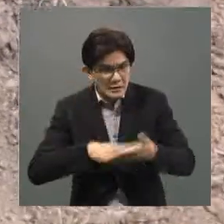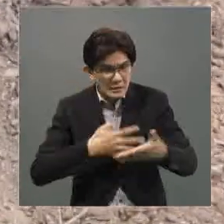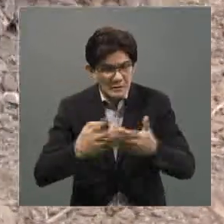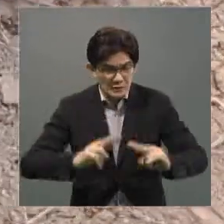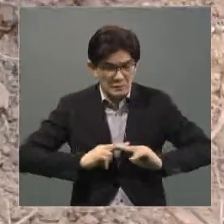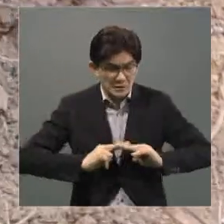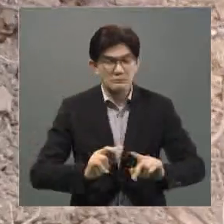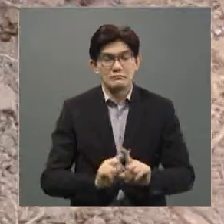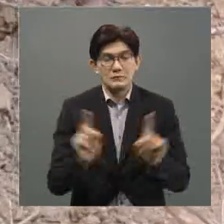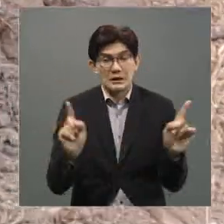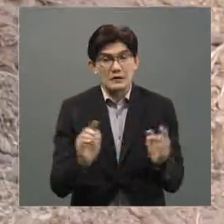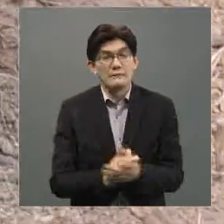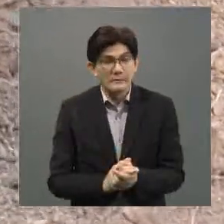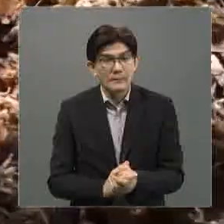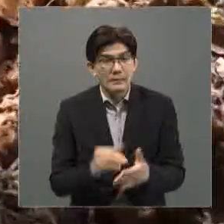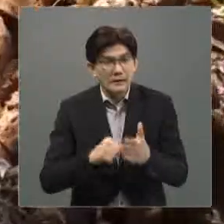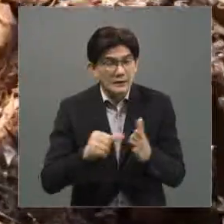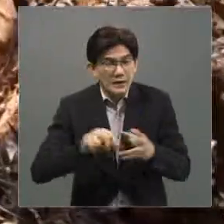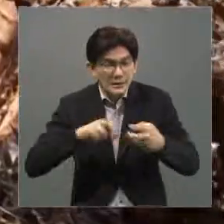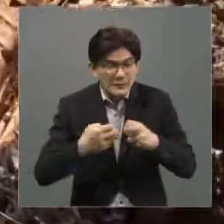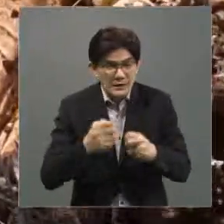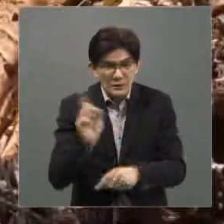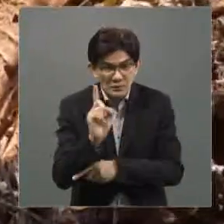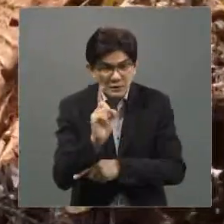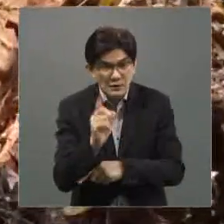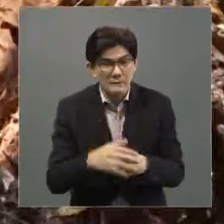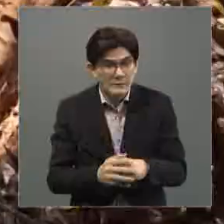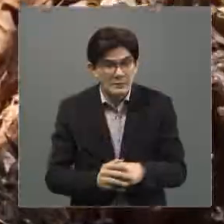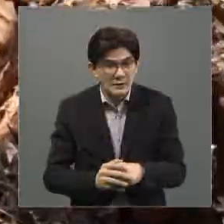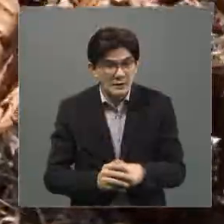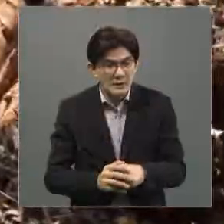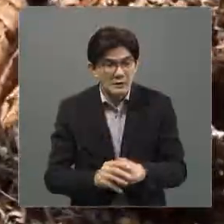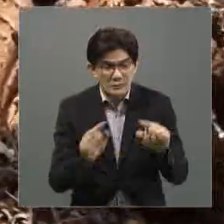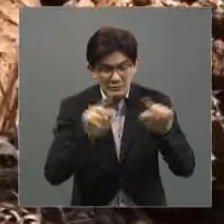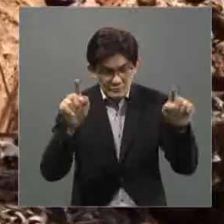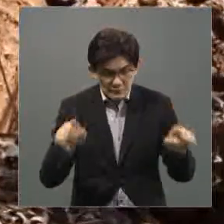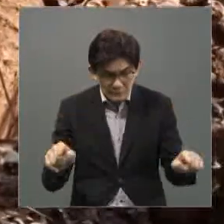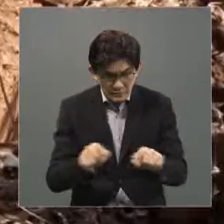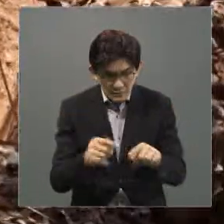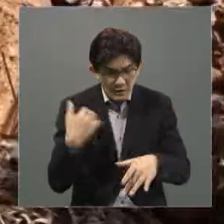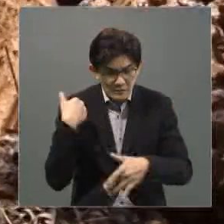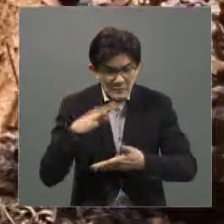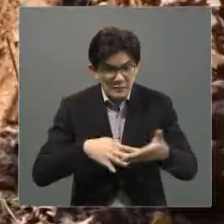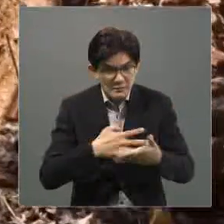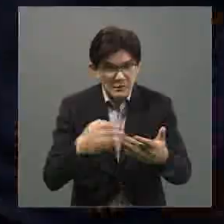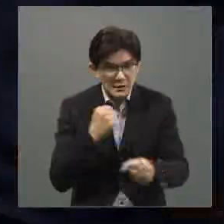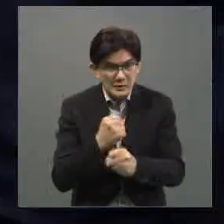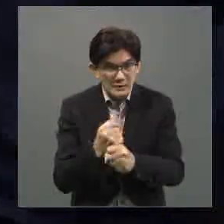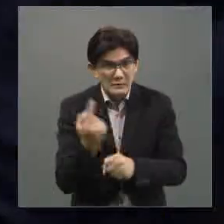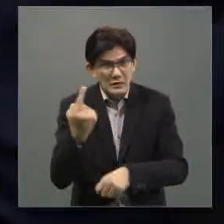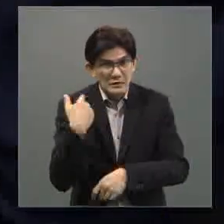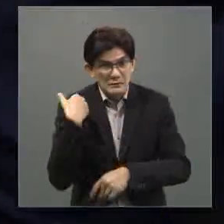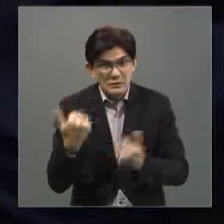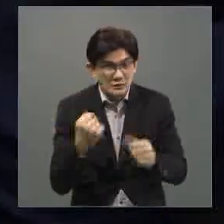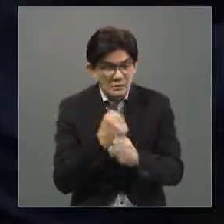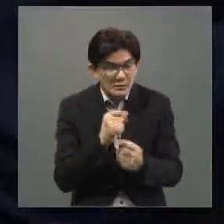คนละฉบับดังนั้นก็จะต้องมาแก้ตรงปัญหาก็คือทำให้มาใช้แผนที่ฉบับเดียวกันเราก็เลยมีการทำวันแมปขึ้นมาซึ่งตอนนี้มันอยู่ระหว่างจัด